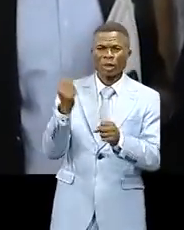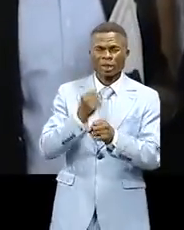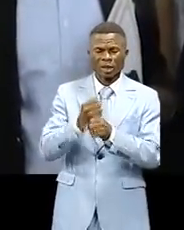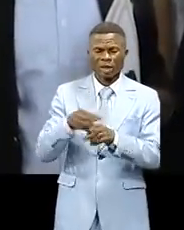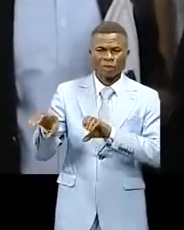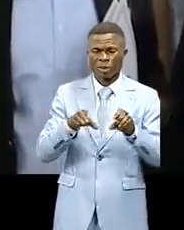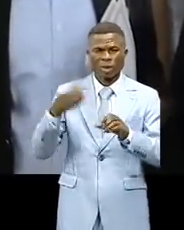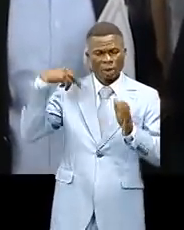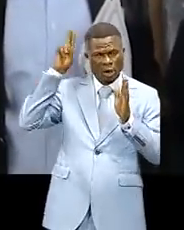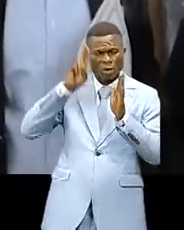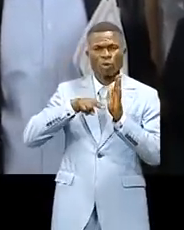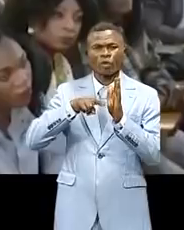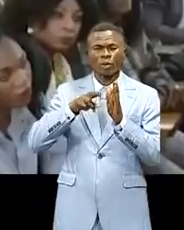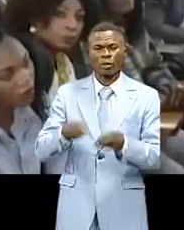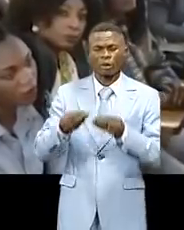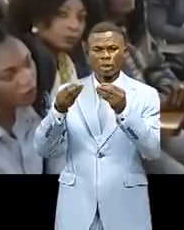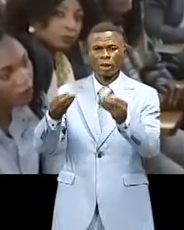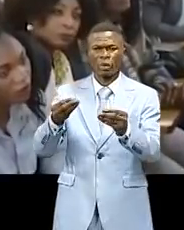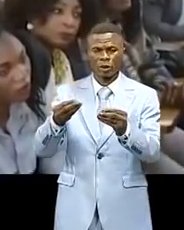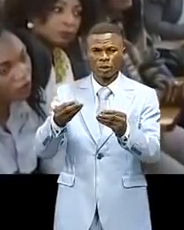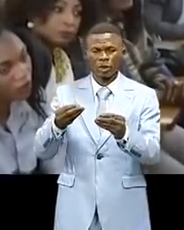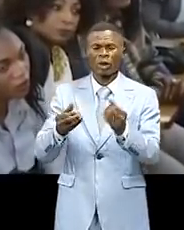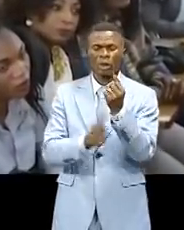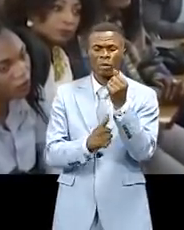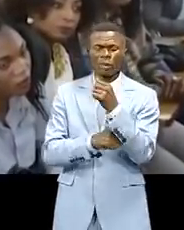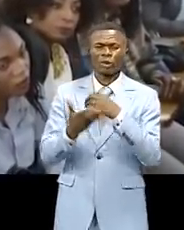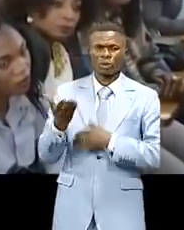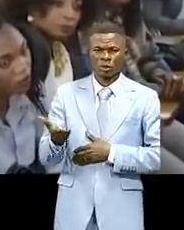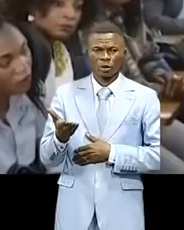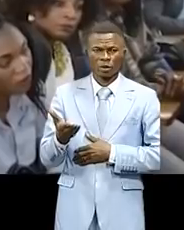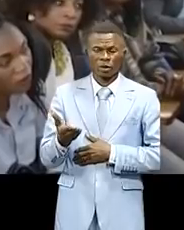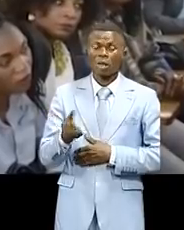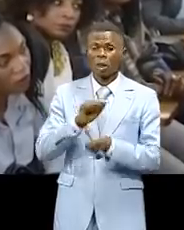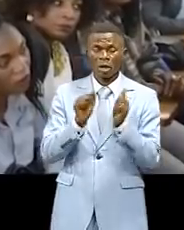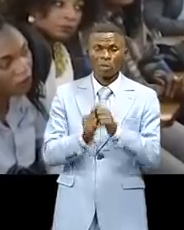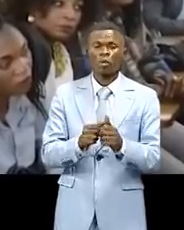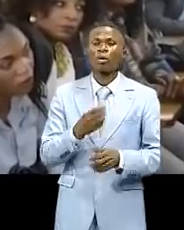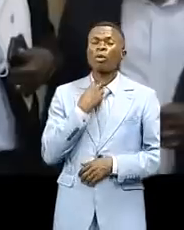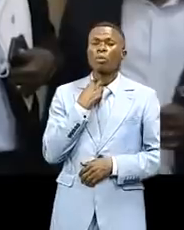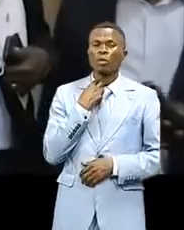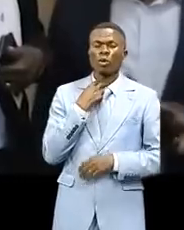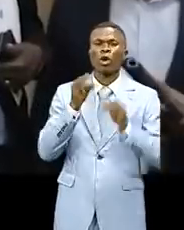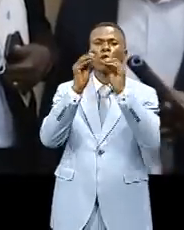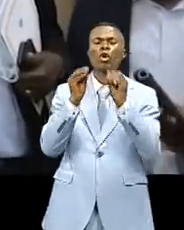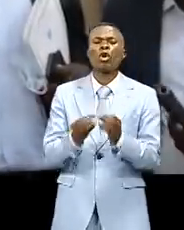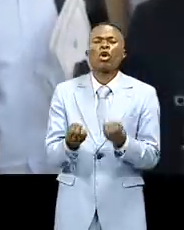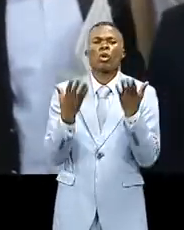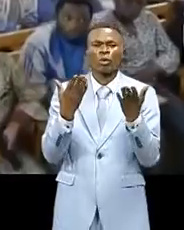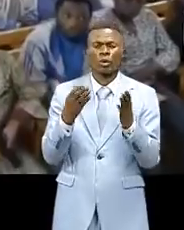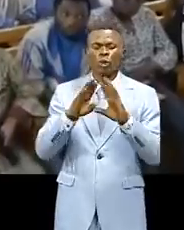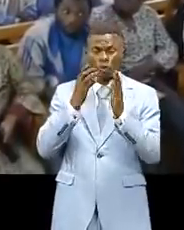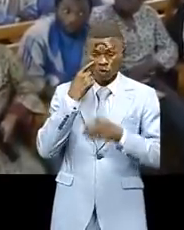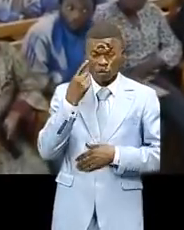gouvernement a mis à l'instruction mais ces progrès problème effectif vous avez tous ces